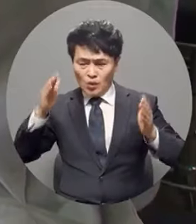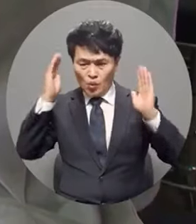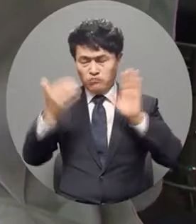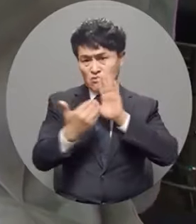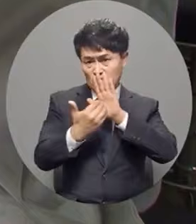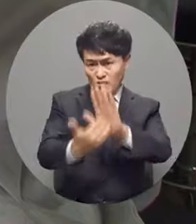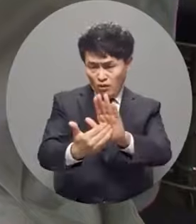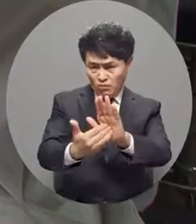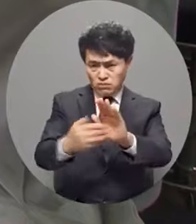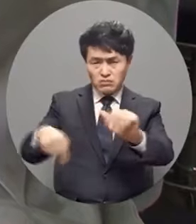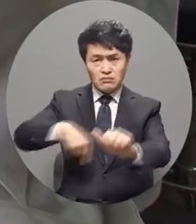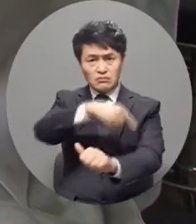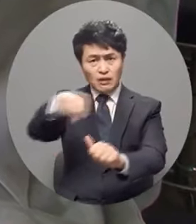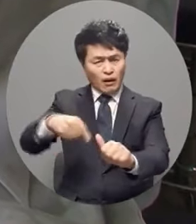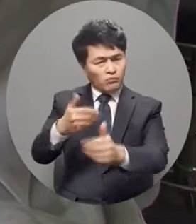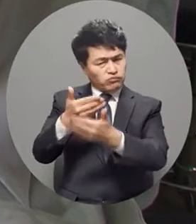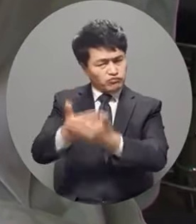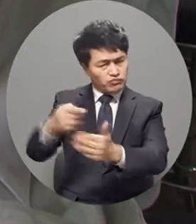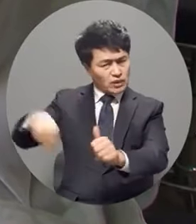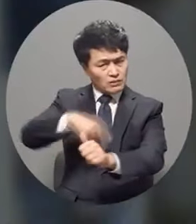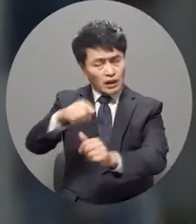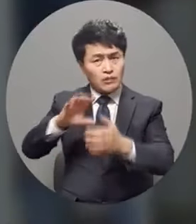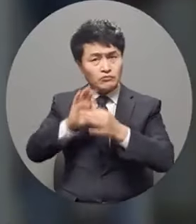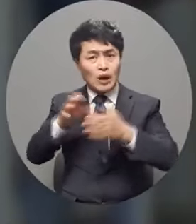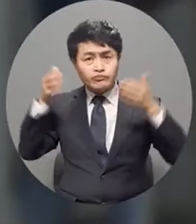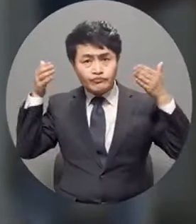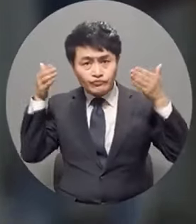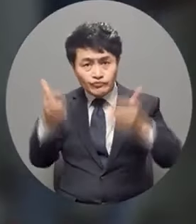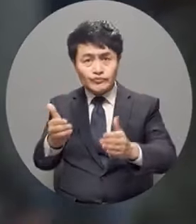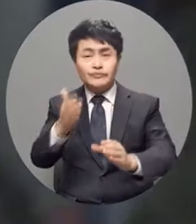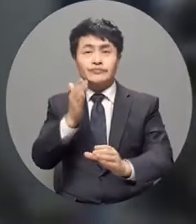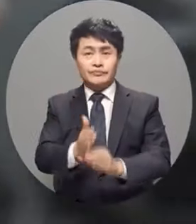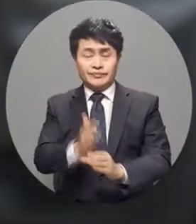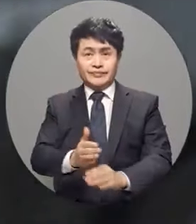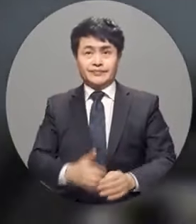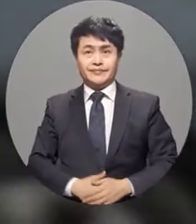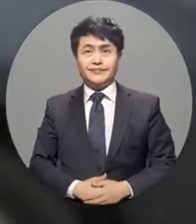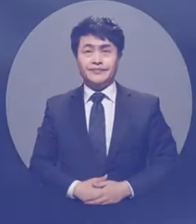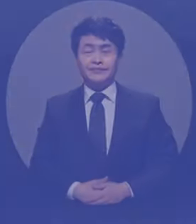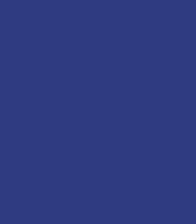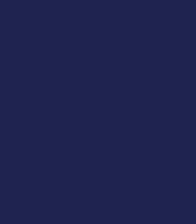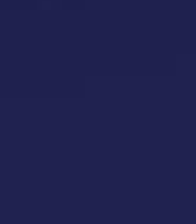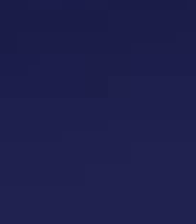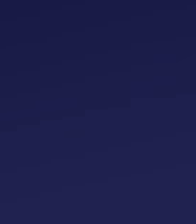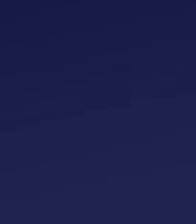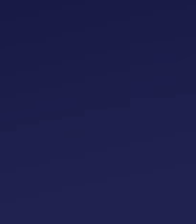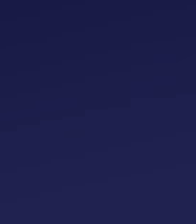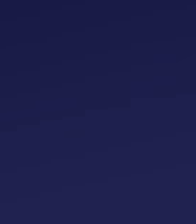사태의 분수령이 될지 관심이 쏠립니다. MBC 뉴스 임소정입니다.